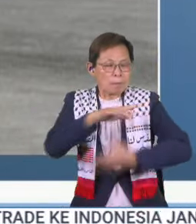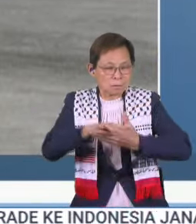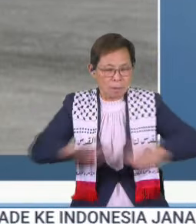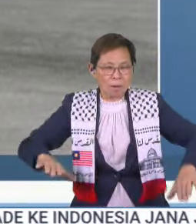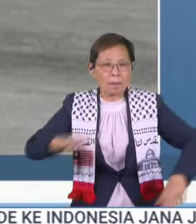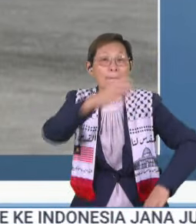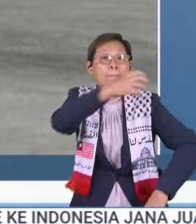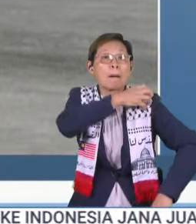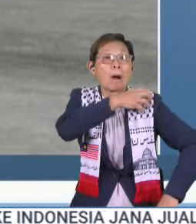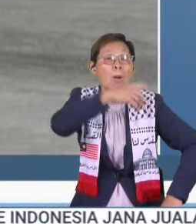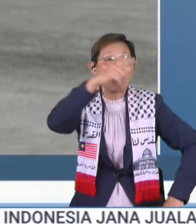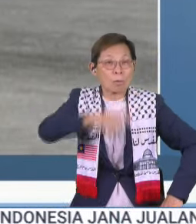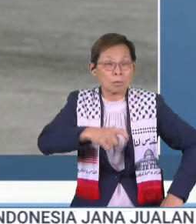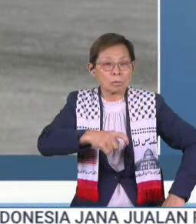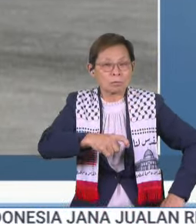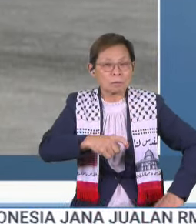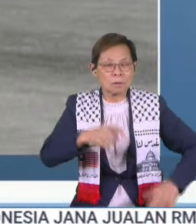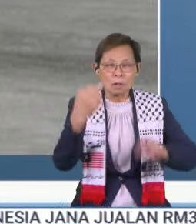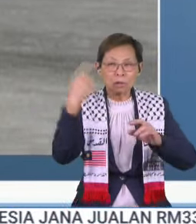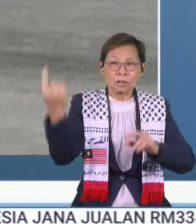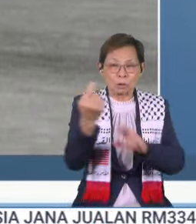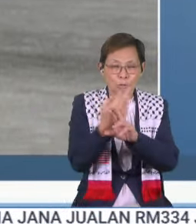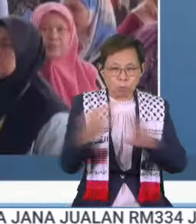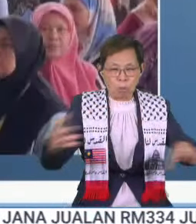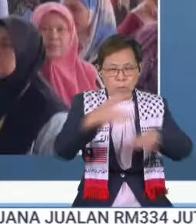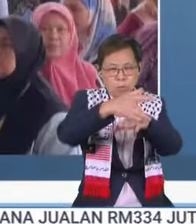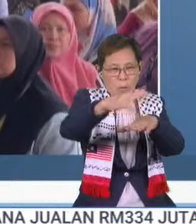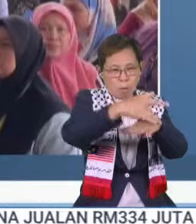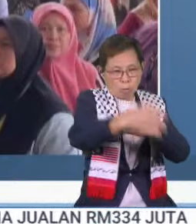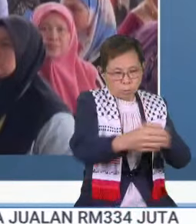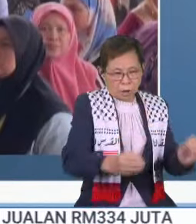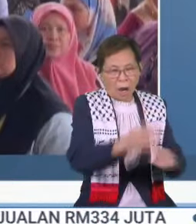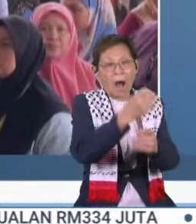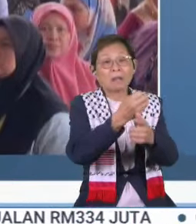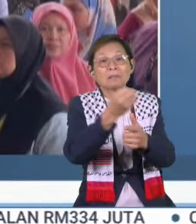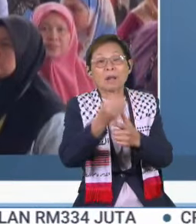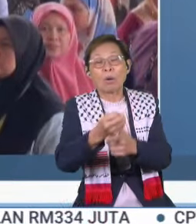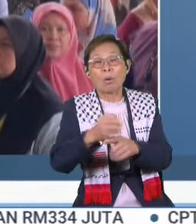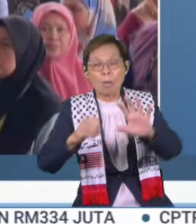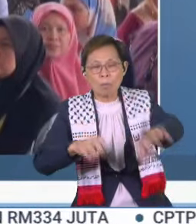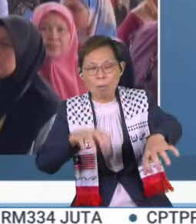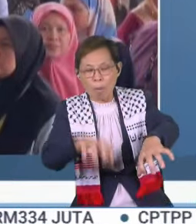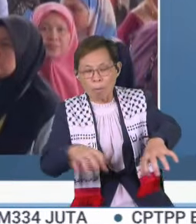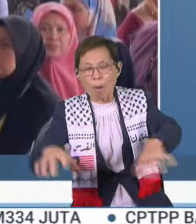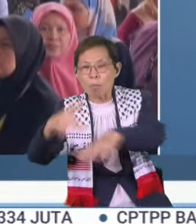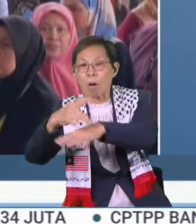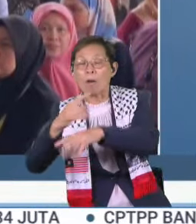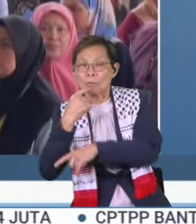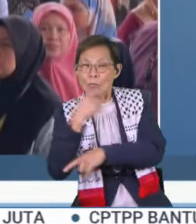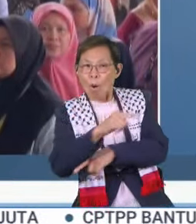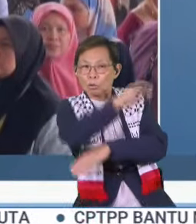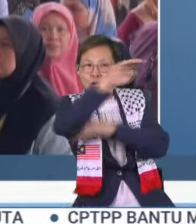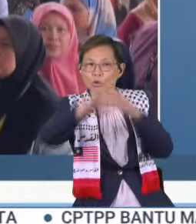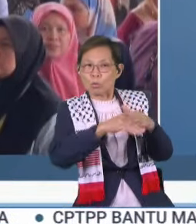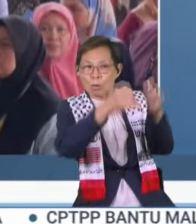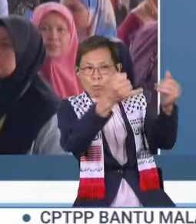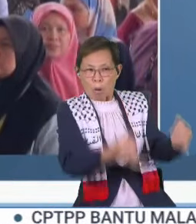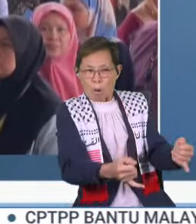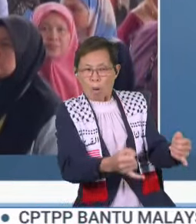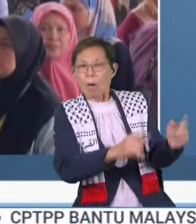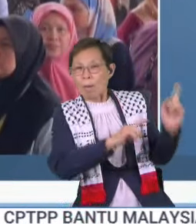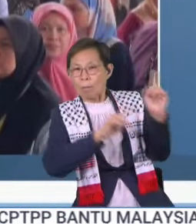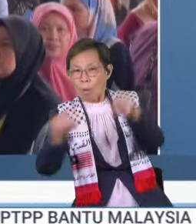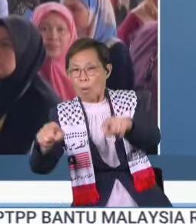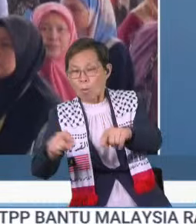dan pegawai tersebut harus dalam keadaan bersiap sedia mengosongkan pejabat atau mana-mana kawasan dan mengarahkan kesemua individu hanya